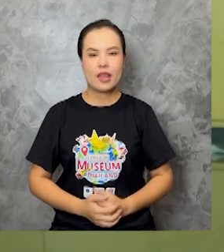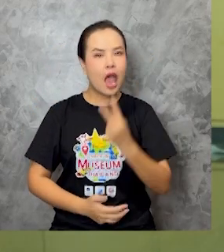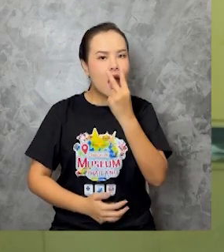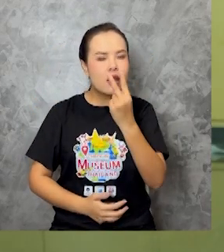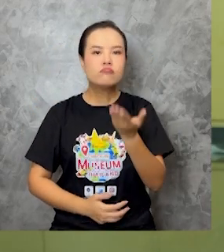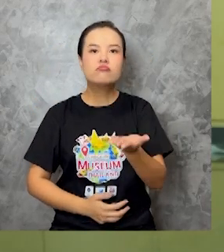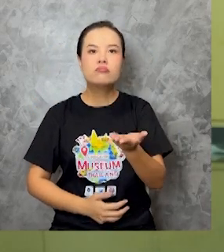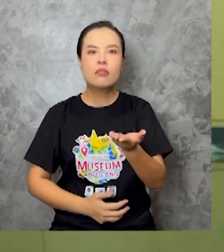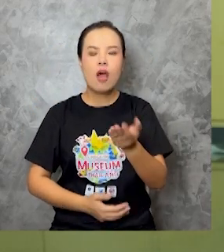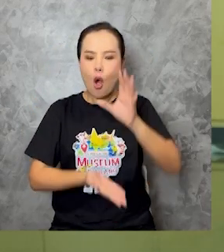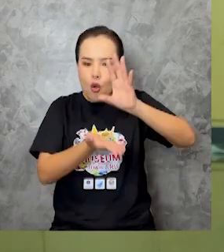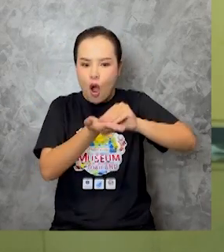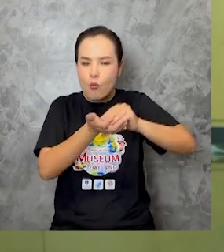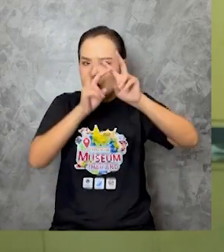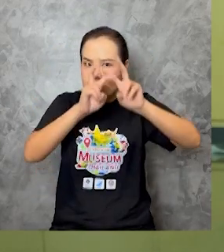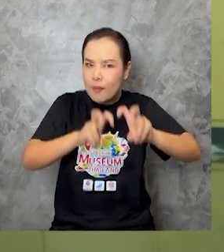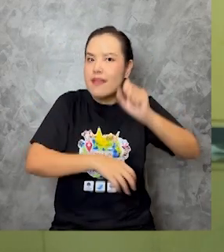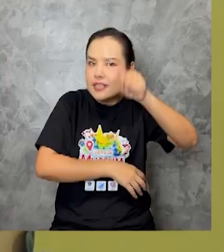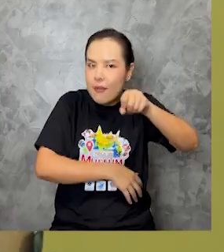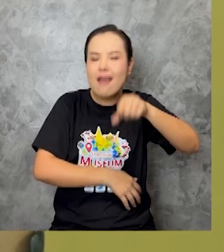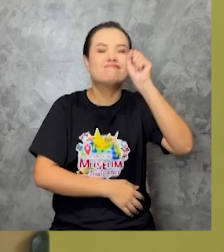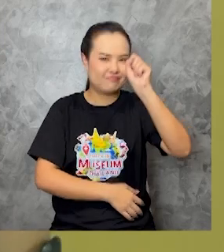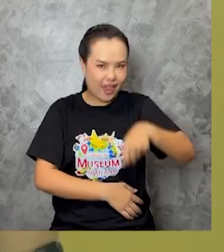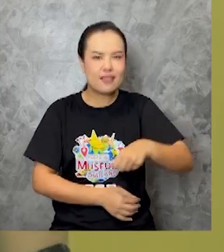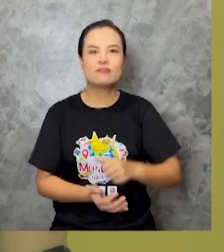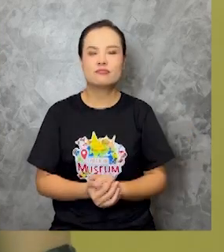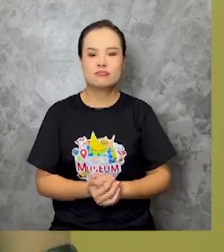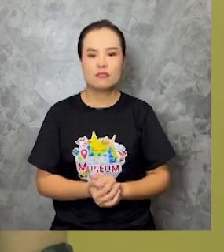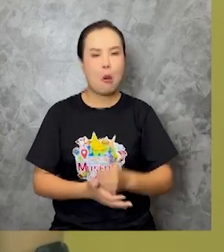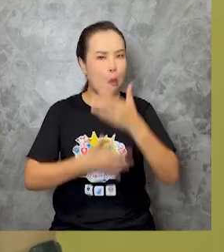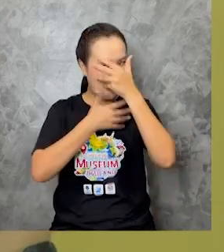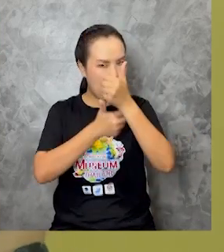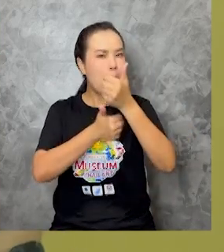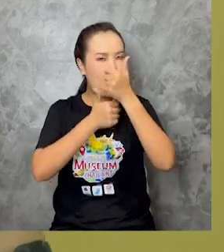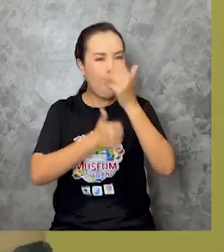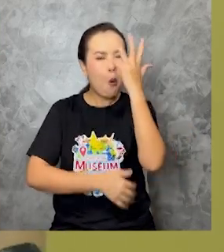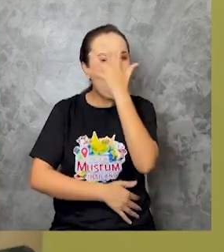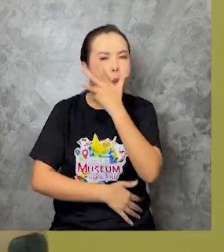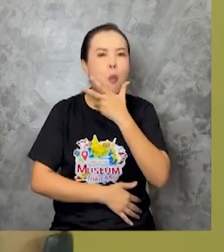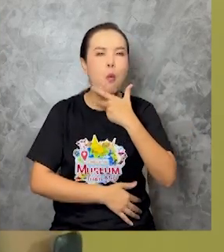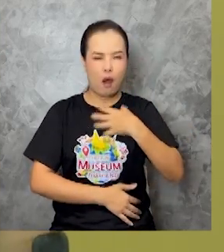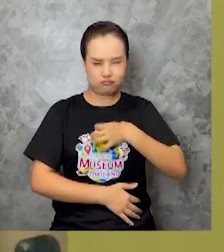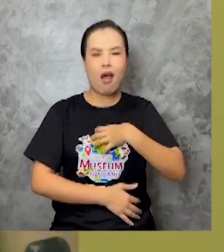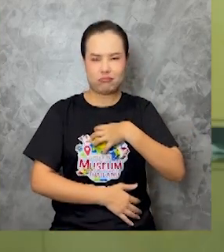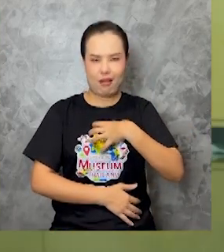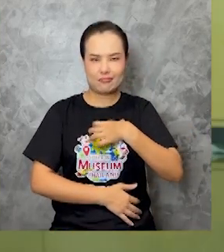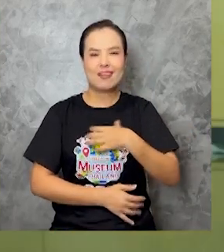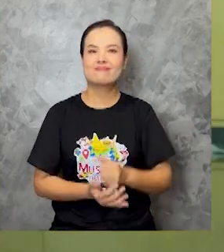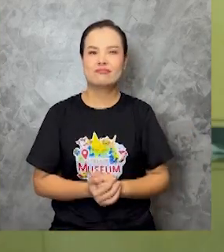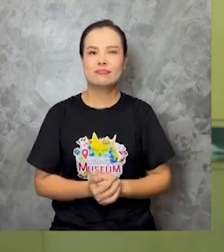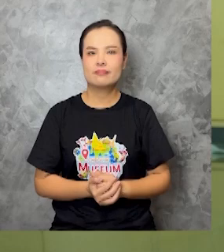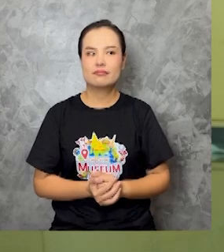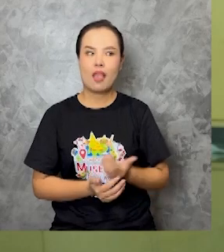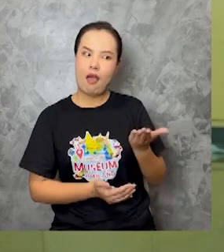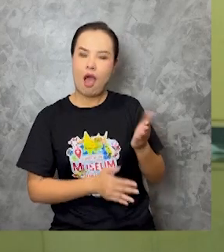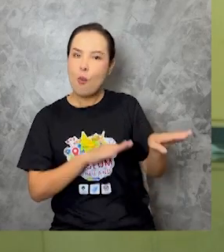เห็นว่าพี่ตังเนี่ยไปหาข้อมูลของที่นี่มาด้วยใช่ไหม ใช่ค่ะน่าดูมากๆสวยด้วยอยากเข้าไปแล้ว อ๋อแ